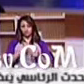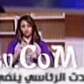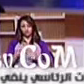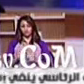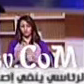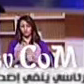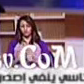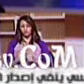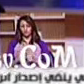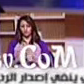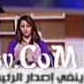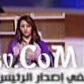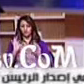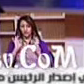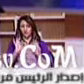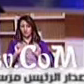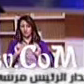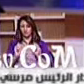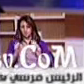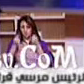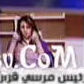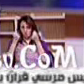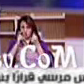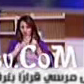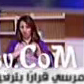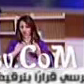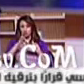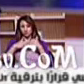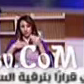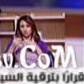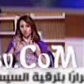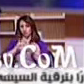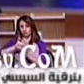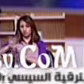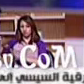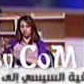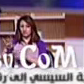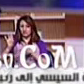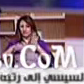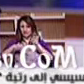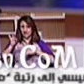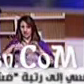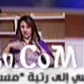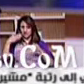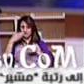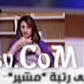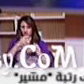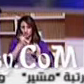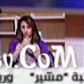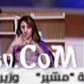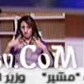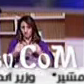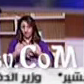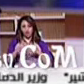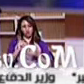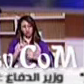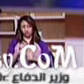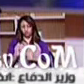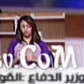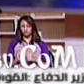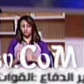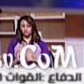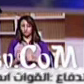ده وهنا فكره التحريم كانت كلمه الحقيقه قويه قوي يعني فايه تقدير حضرتك لده هو بصراحه لو في كلمه اقوى من